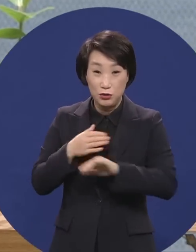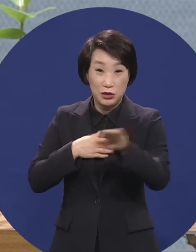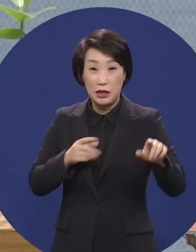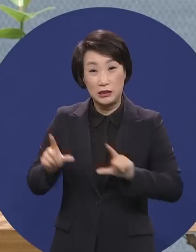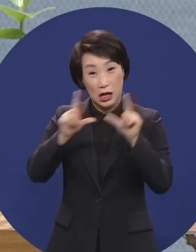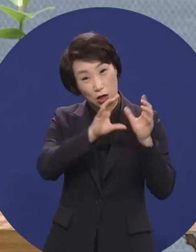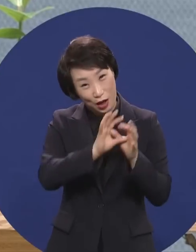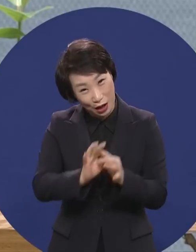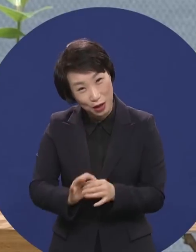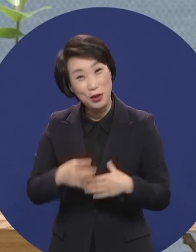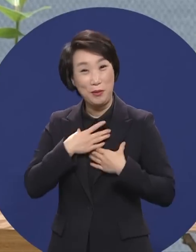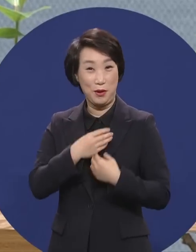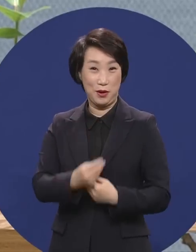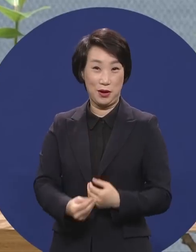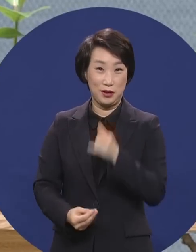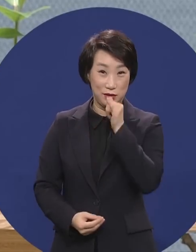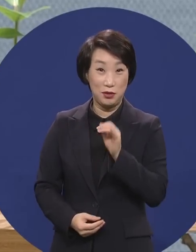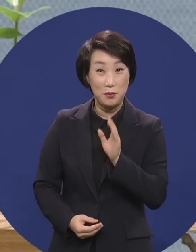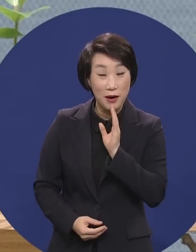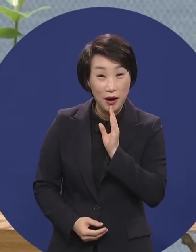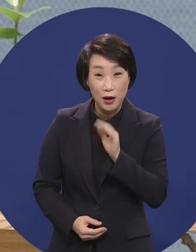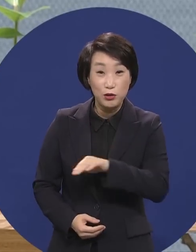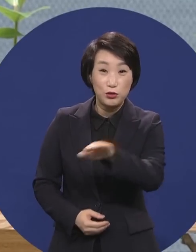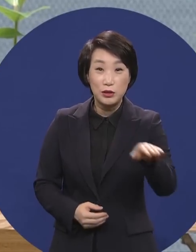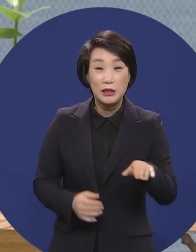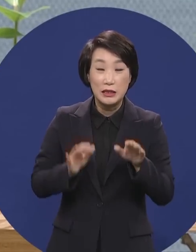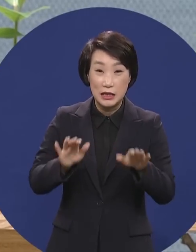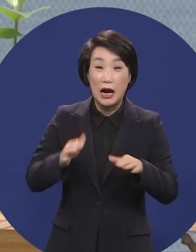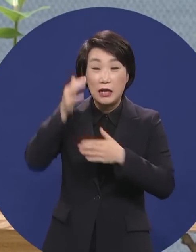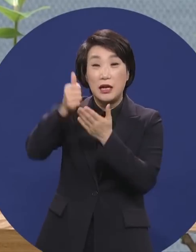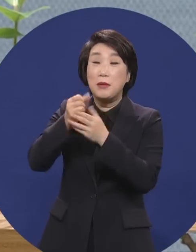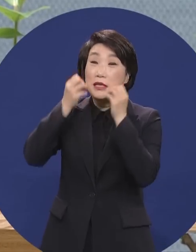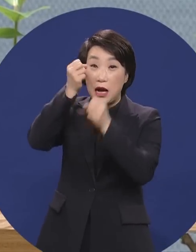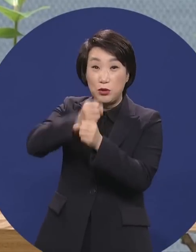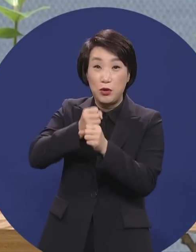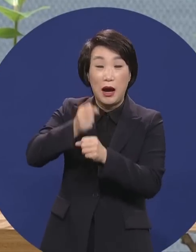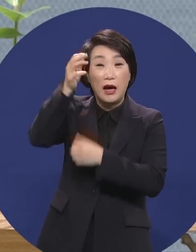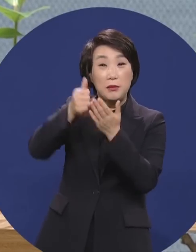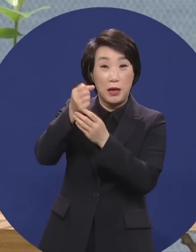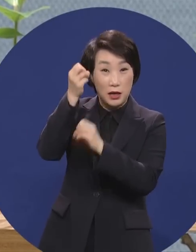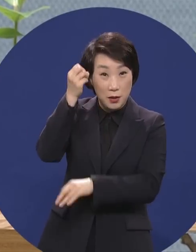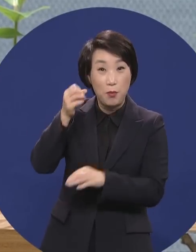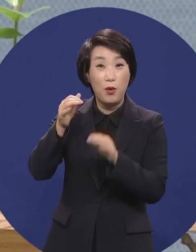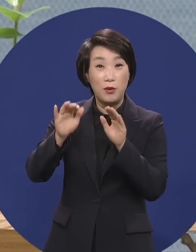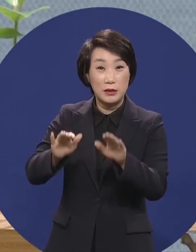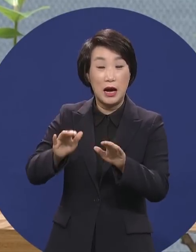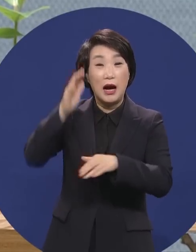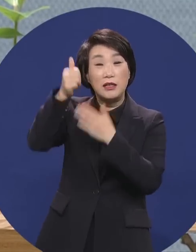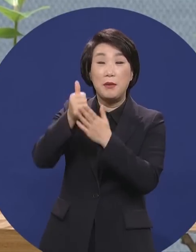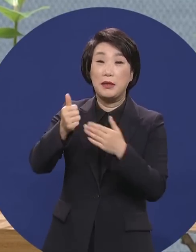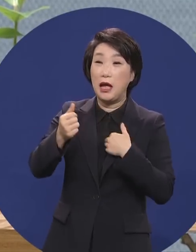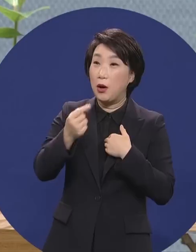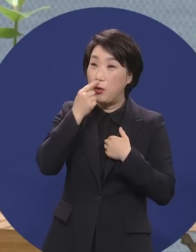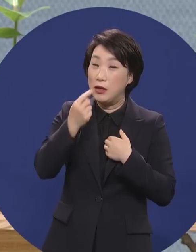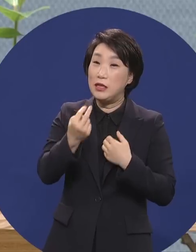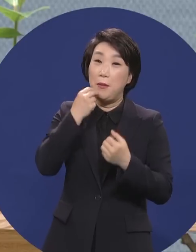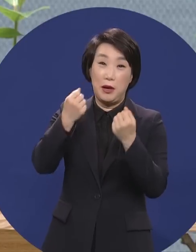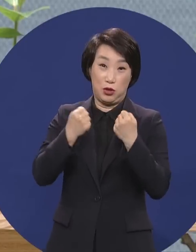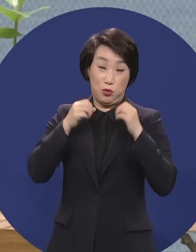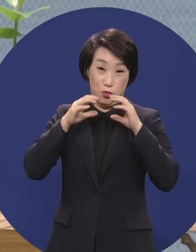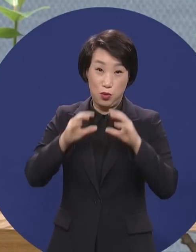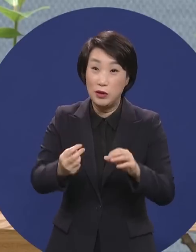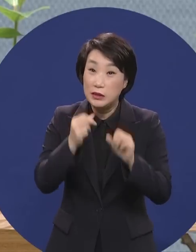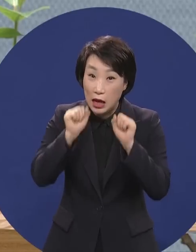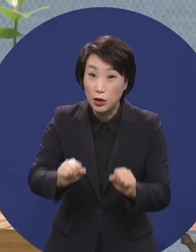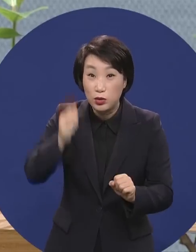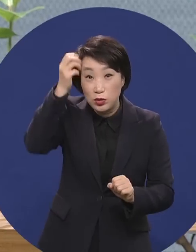이렇게 만들어 주셨으면 우리는 하나님이 창조해서 하나님의 본질 그의 코에 생기를 불어넣어